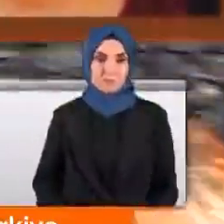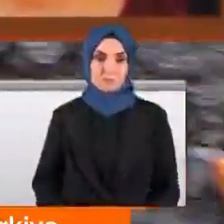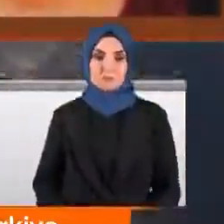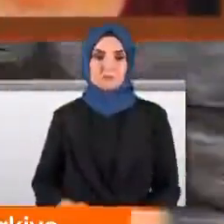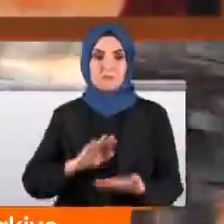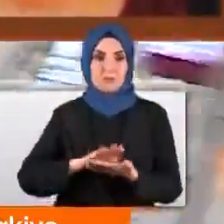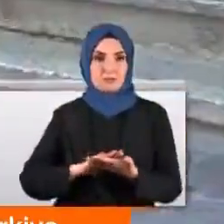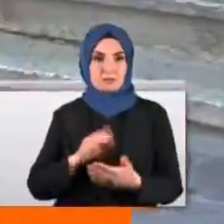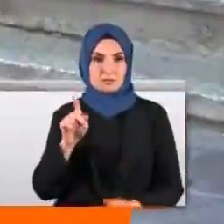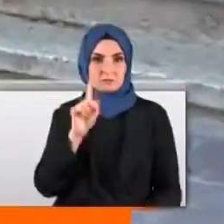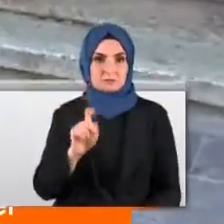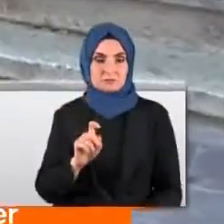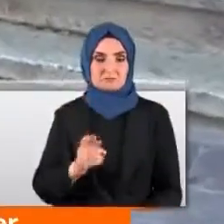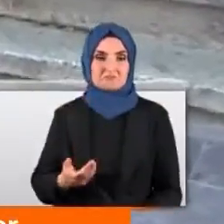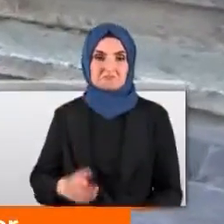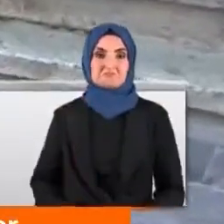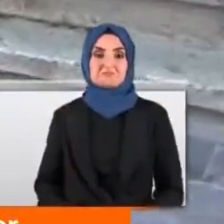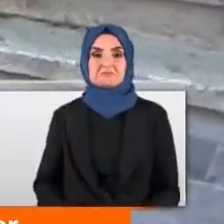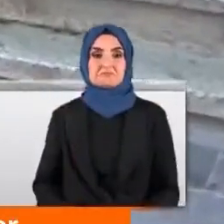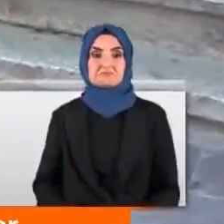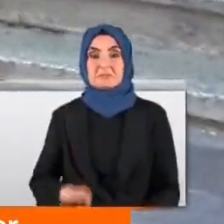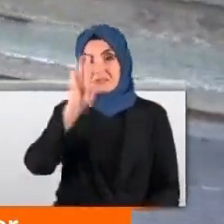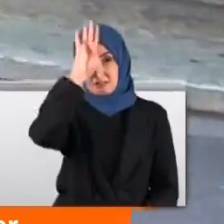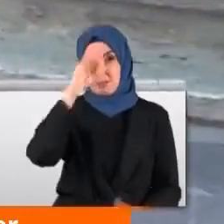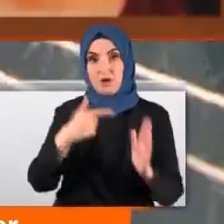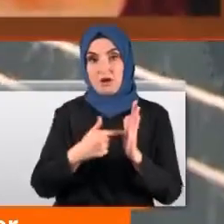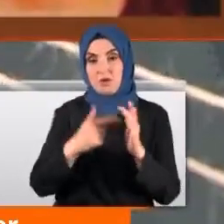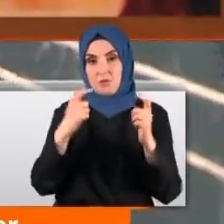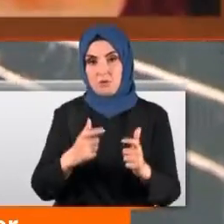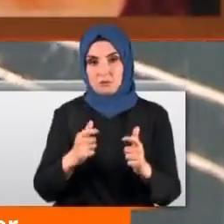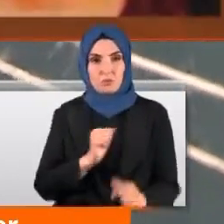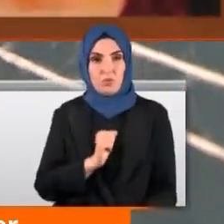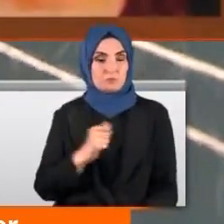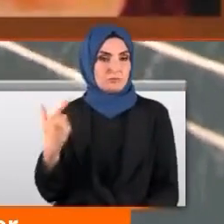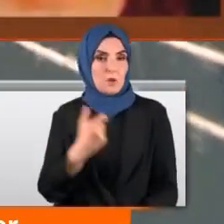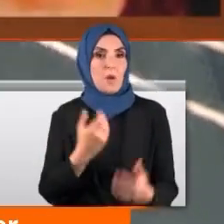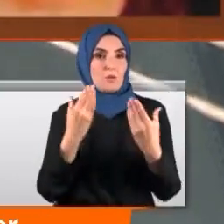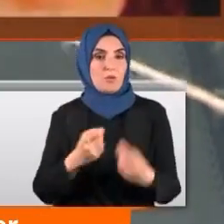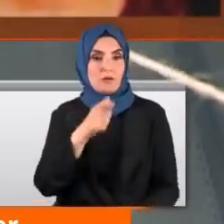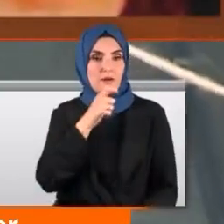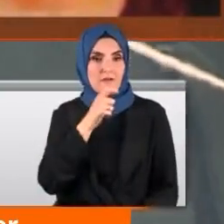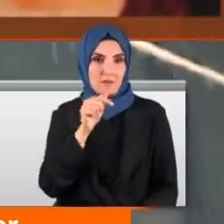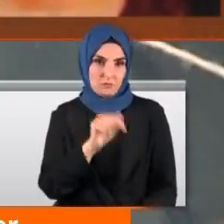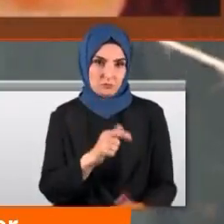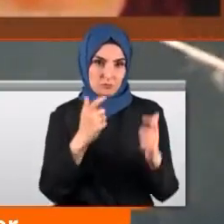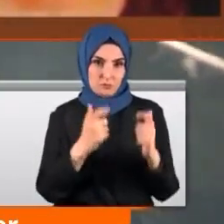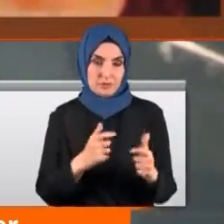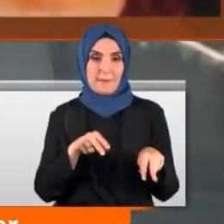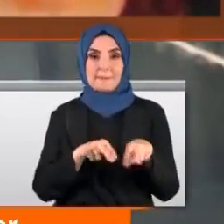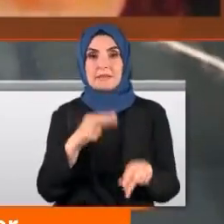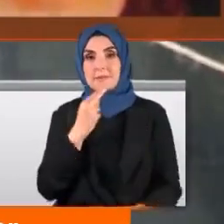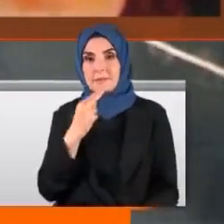bir şey bahsediyor? İstanbul Kadıköy'de o korkunç cinayetin işlendiği kafe işte burası. Mihriban Arduç'la